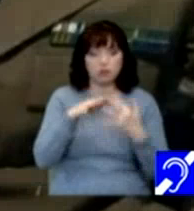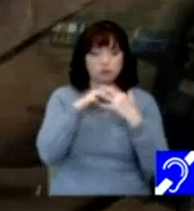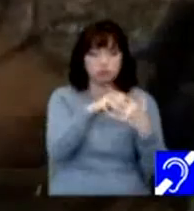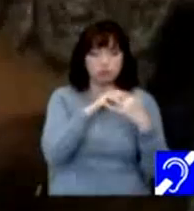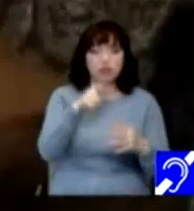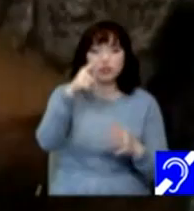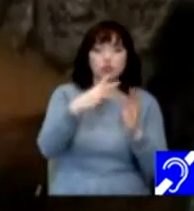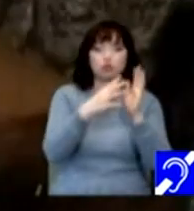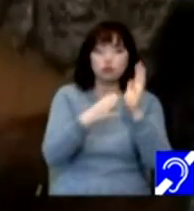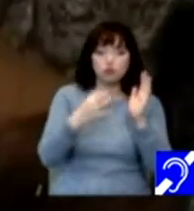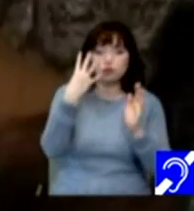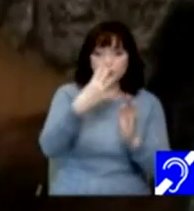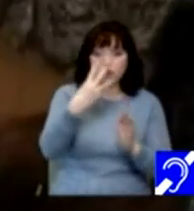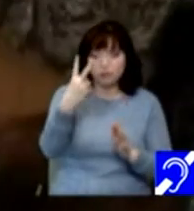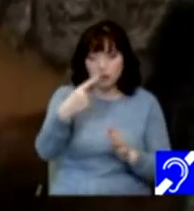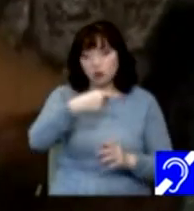perioada